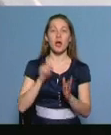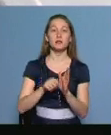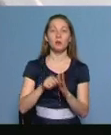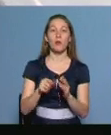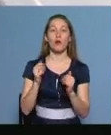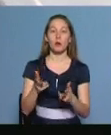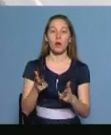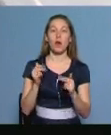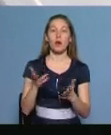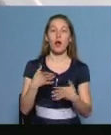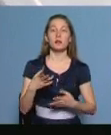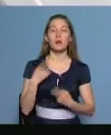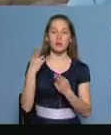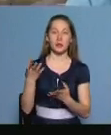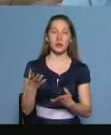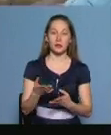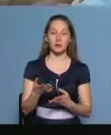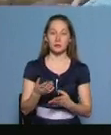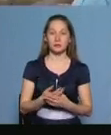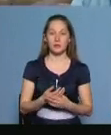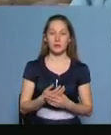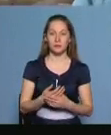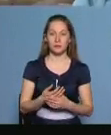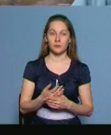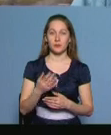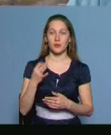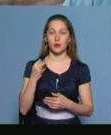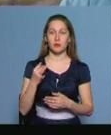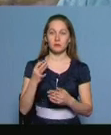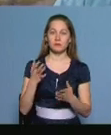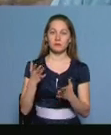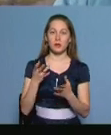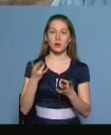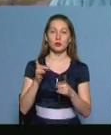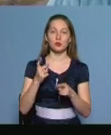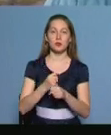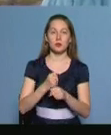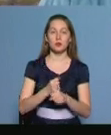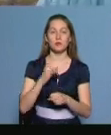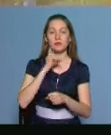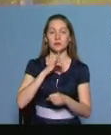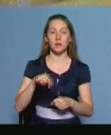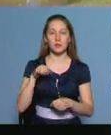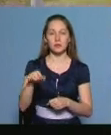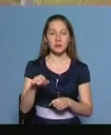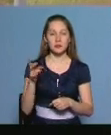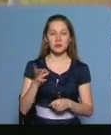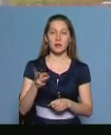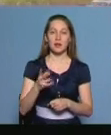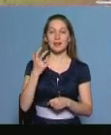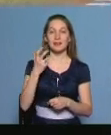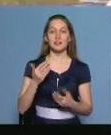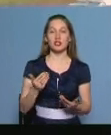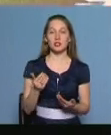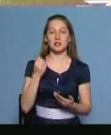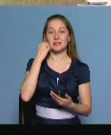Ну как нам добраться? А посмотрите, детям в школу надо, в садик надо. 300 жителей Старого